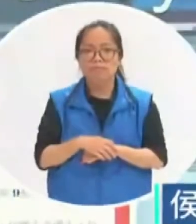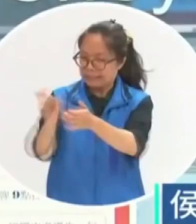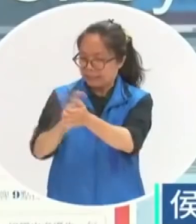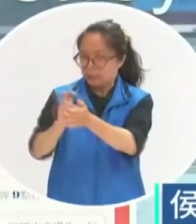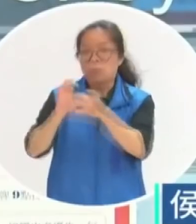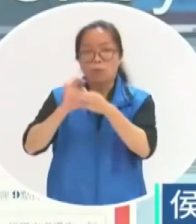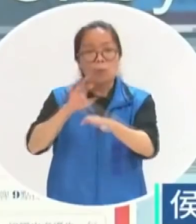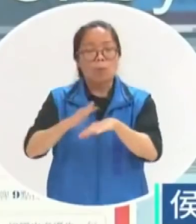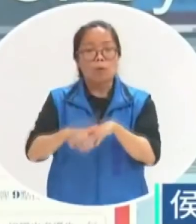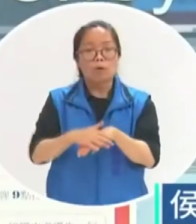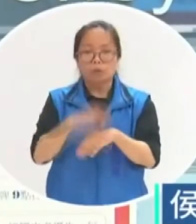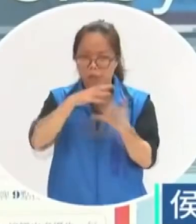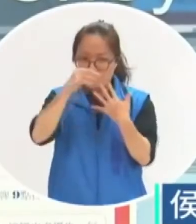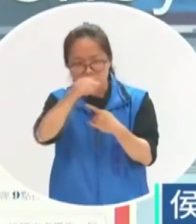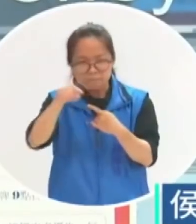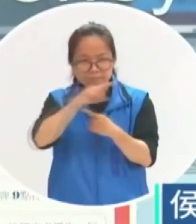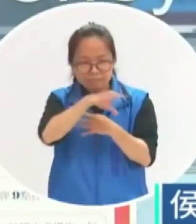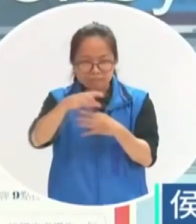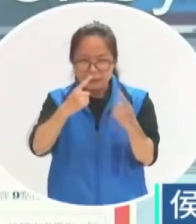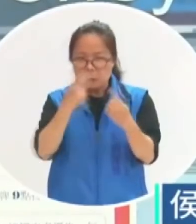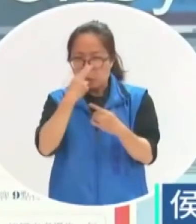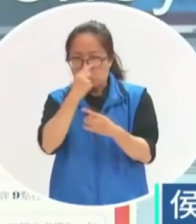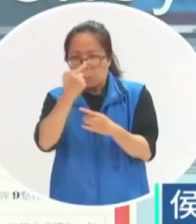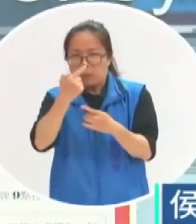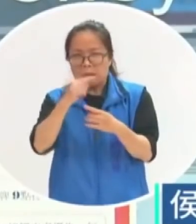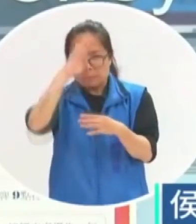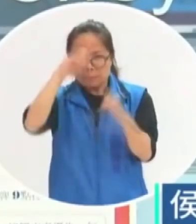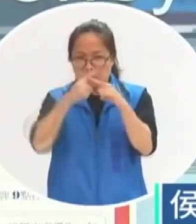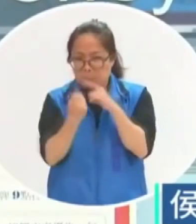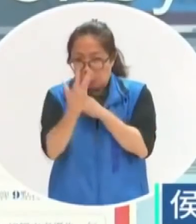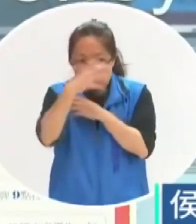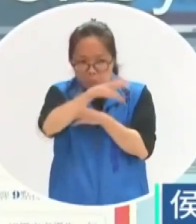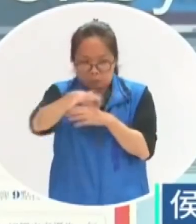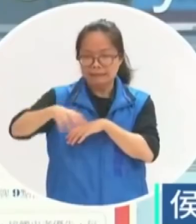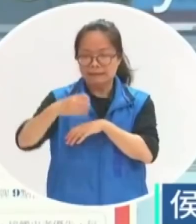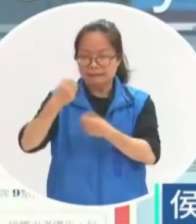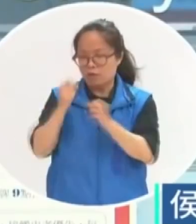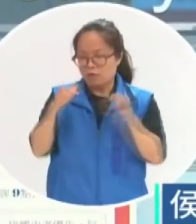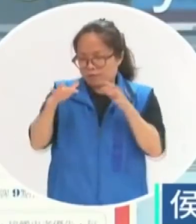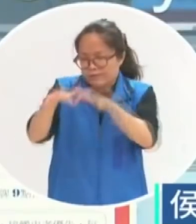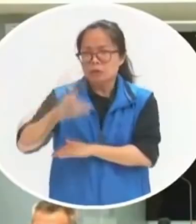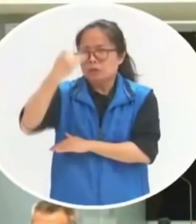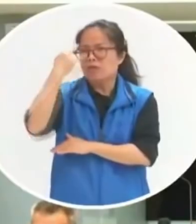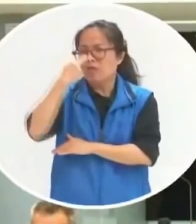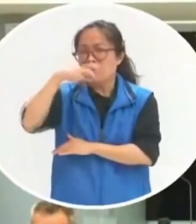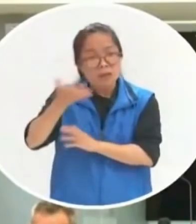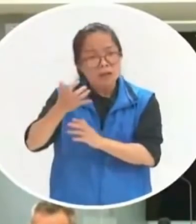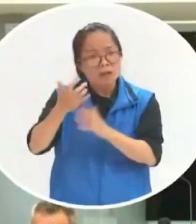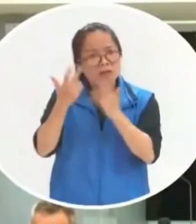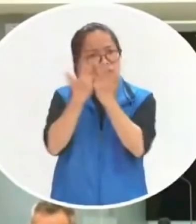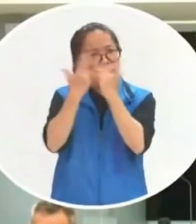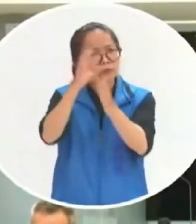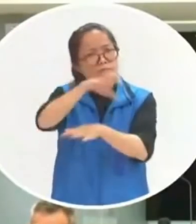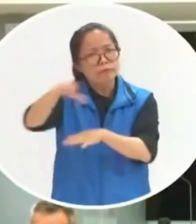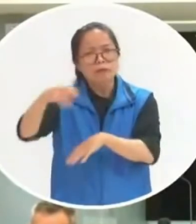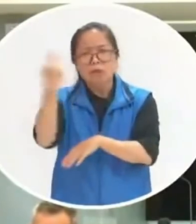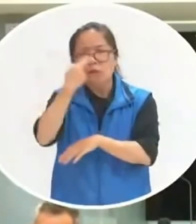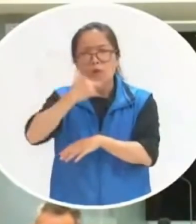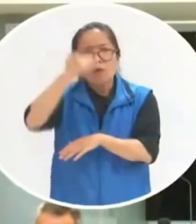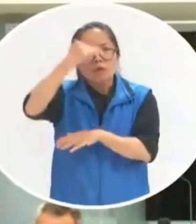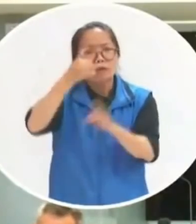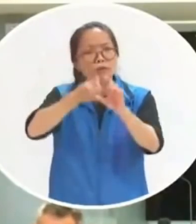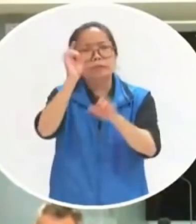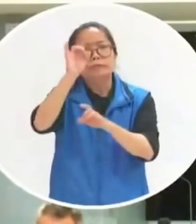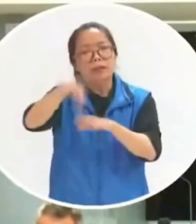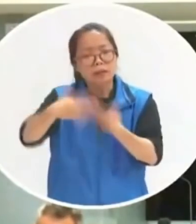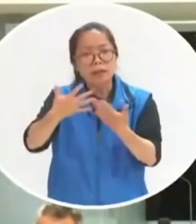未来我们会选择比较高风险的热区来设社区筛检站，分散人流。 新北市有哪几区被列为高风险